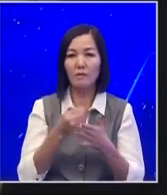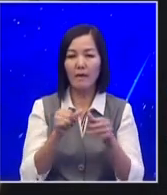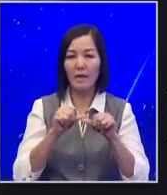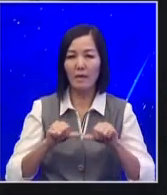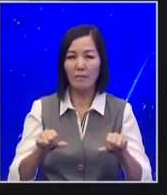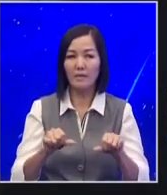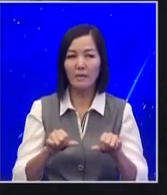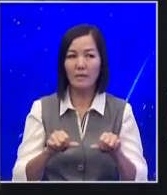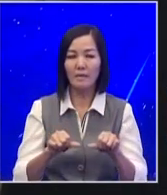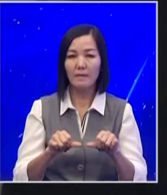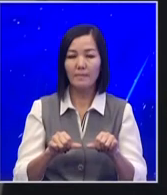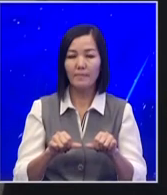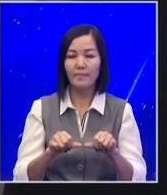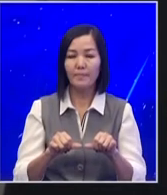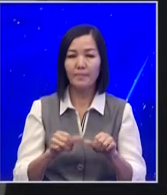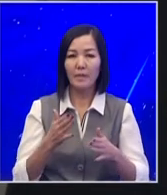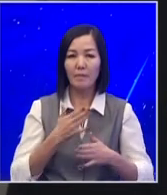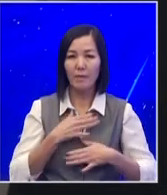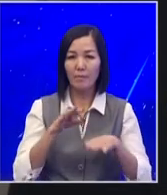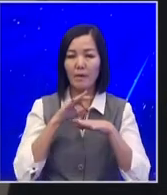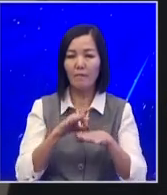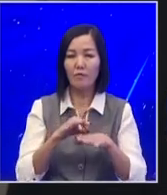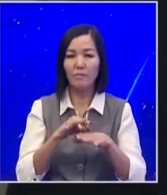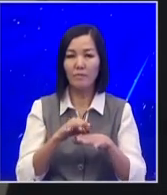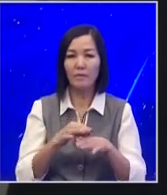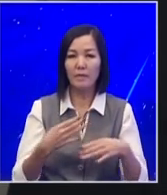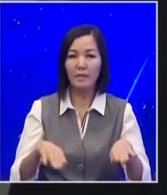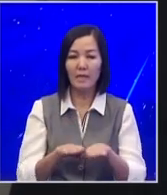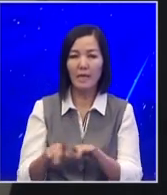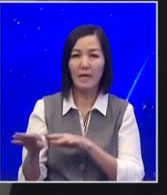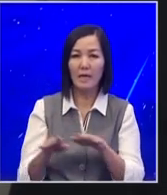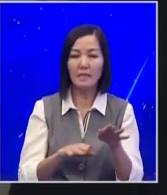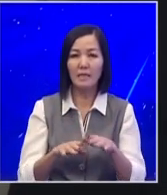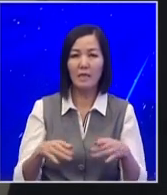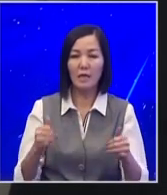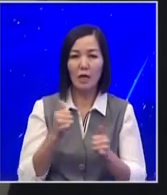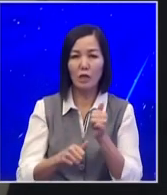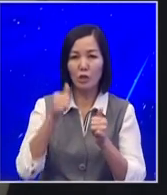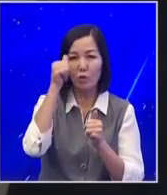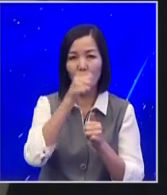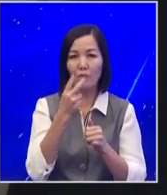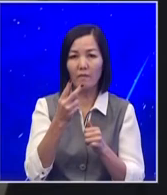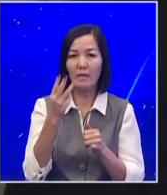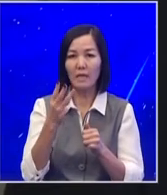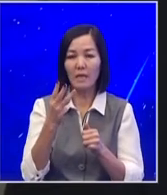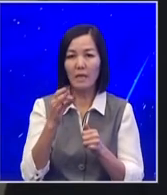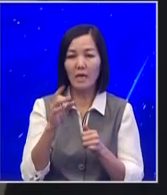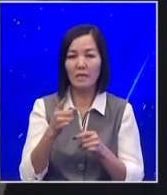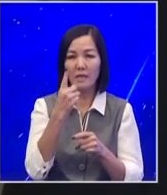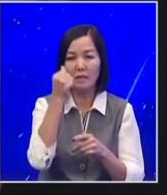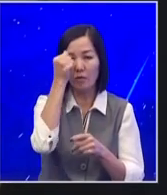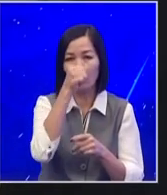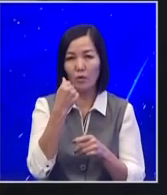комиссия. Вот, и мы проводим такие акции ежегодно, иногда 2-3 раза в год, потому